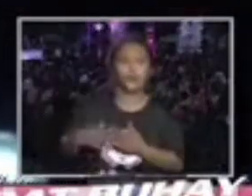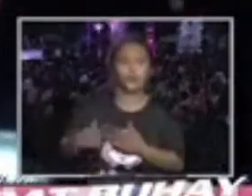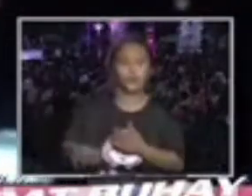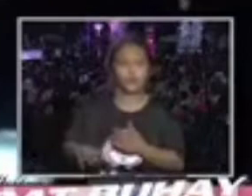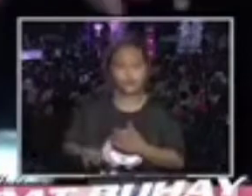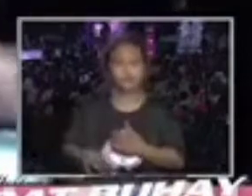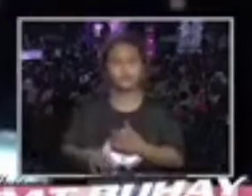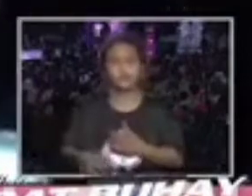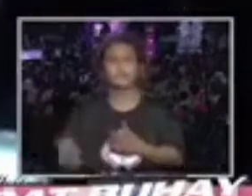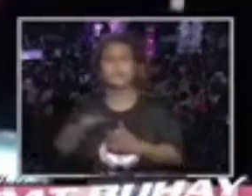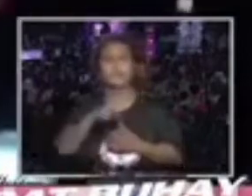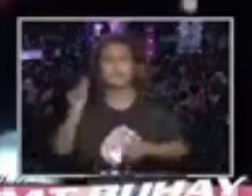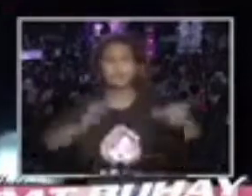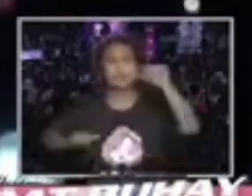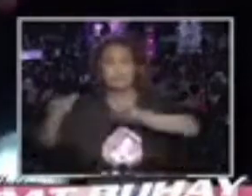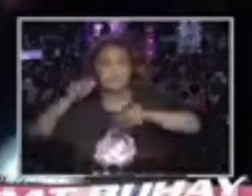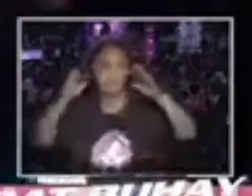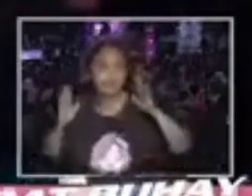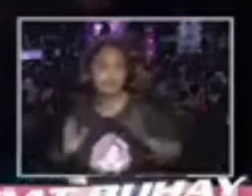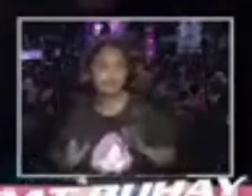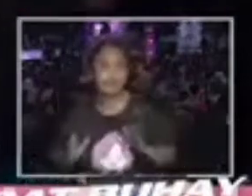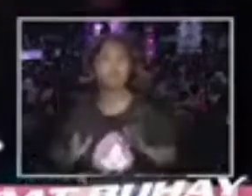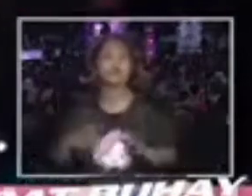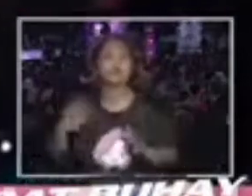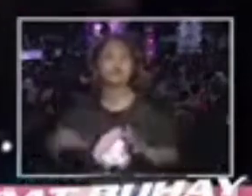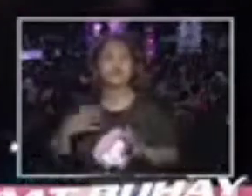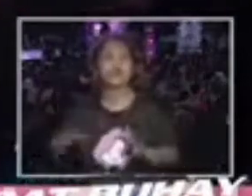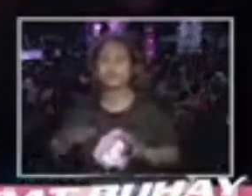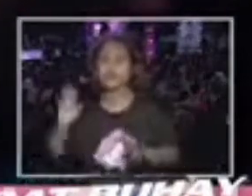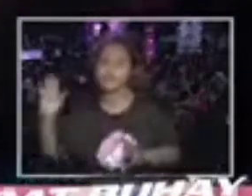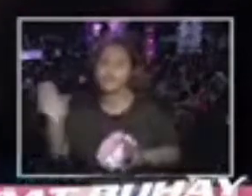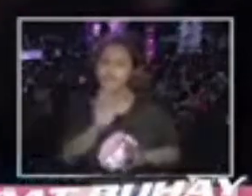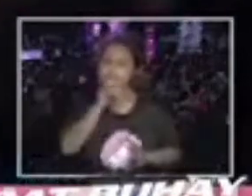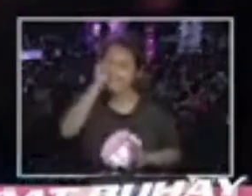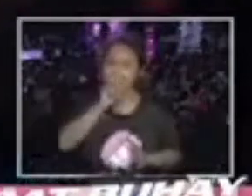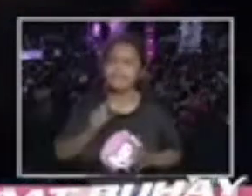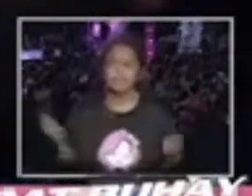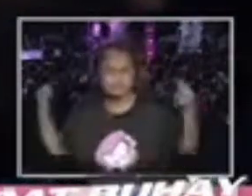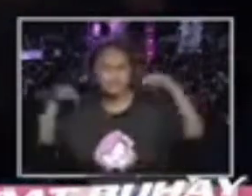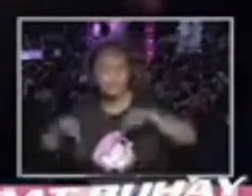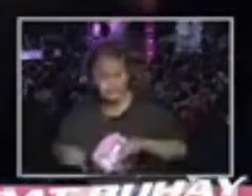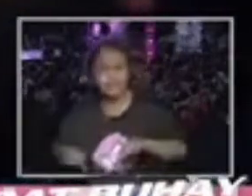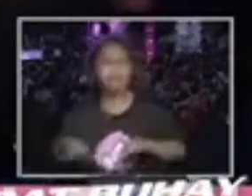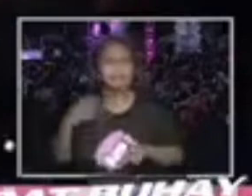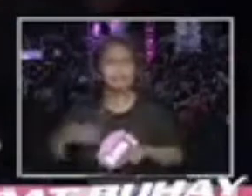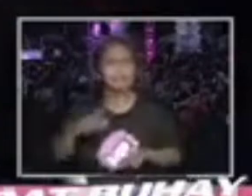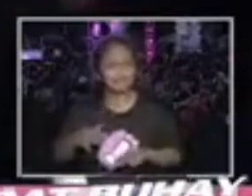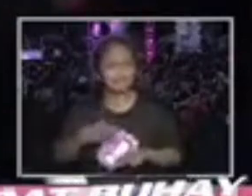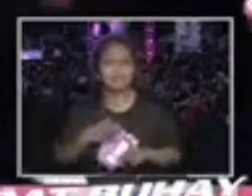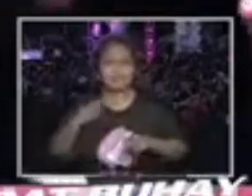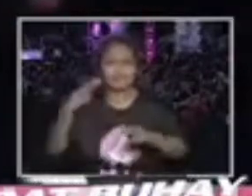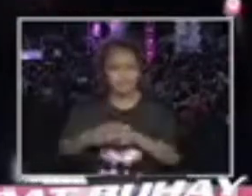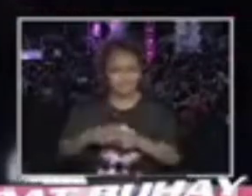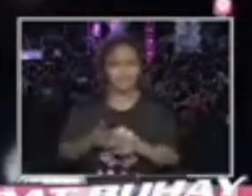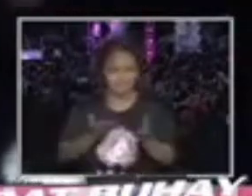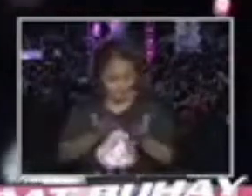Ang mga celebrity, itinaya ang kanilang karera at pangalan.